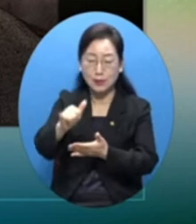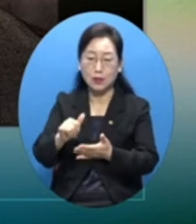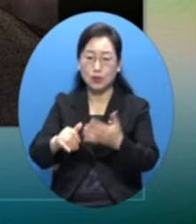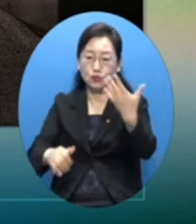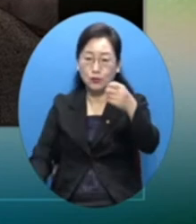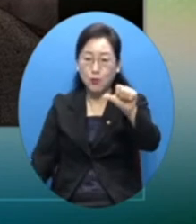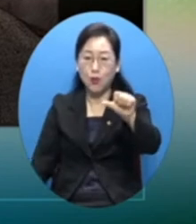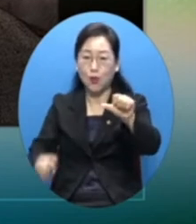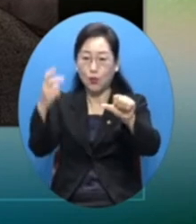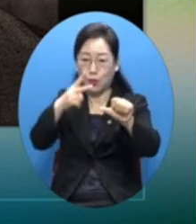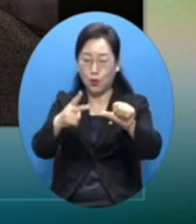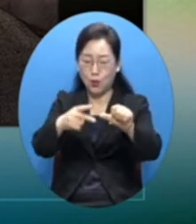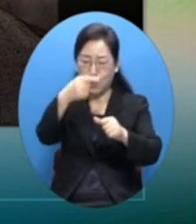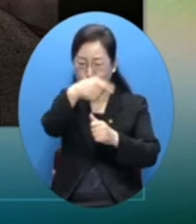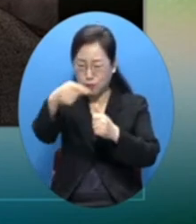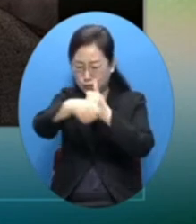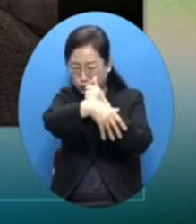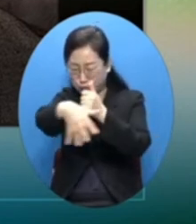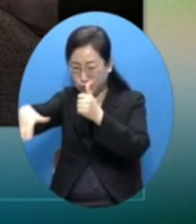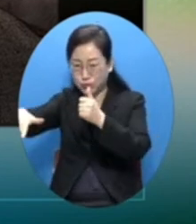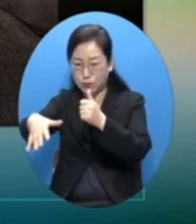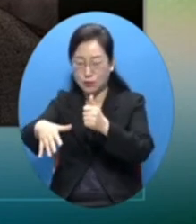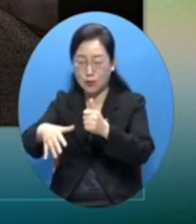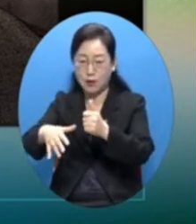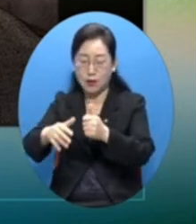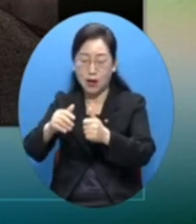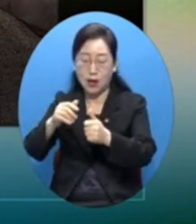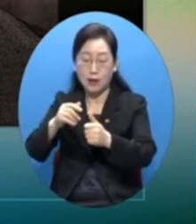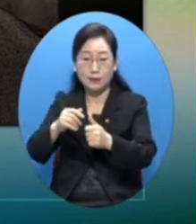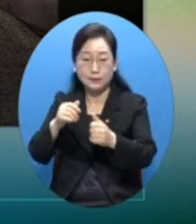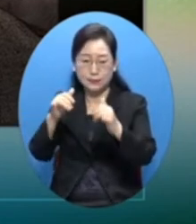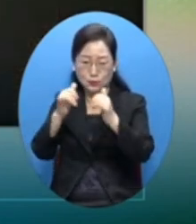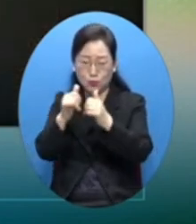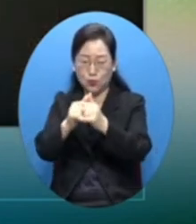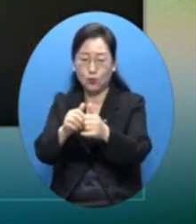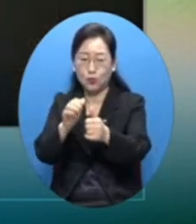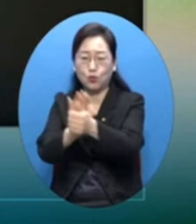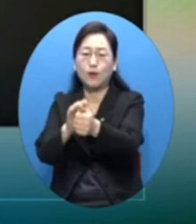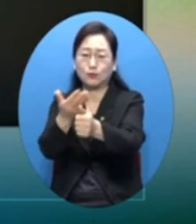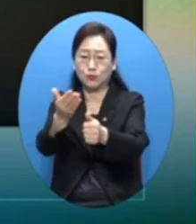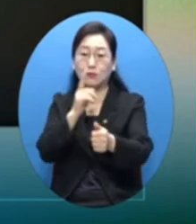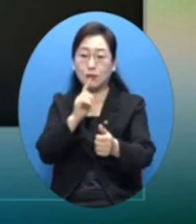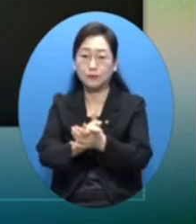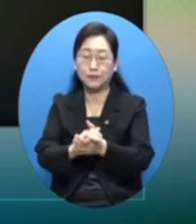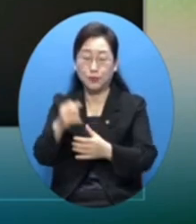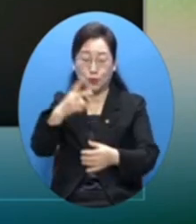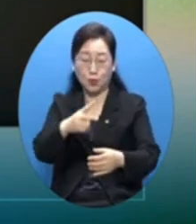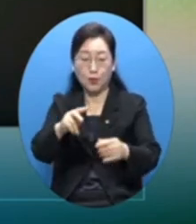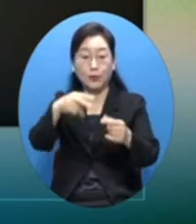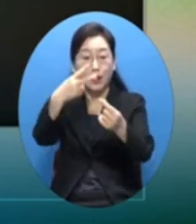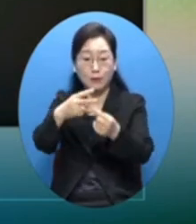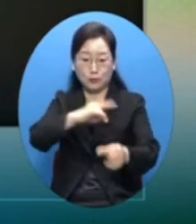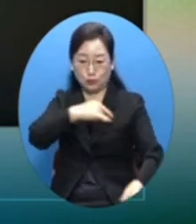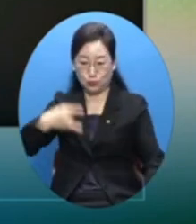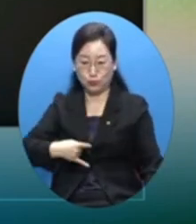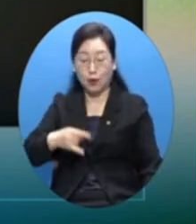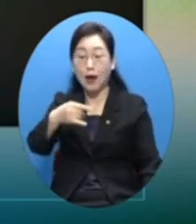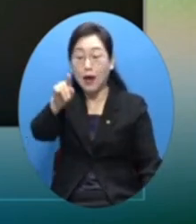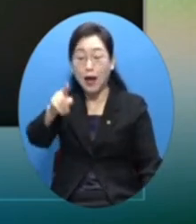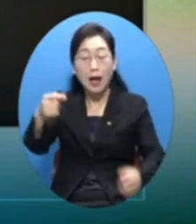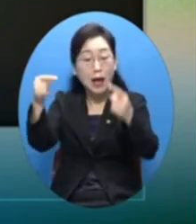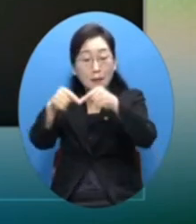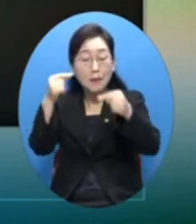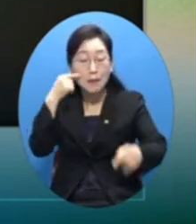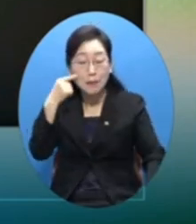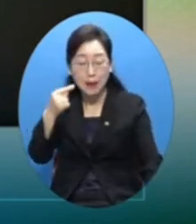95대 무기를 지원 약속을 합니다. 그러면서 중국 마오쩌둥을 찾아가서 협의토록 했고, 마오쩌둥은